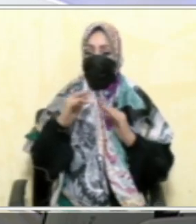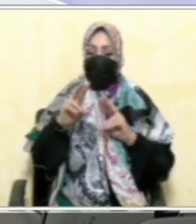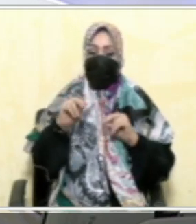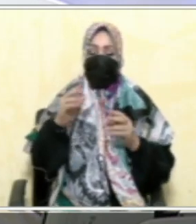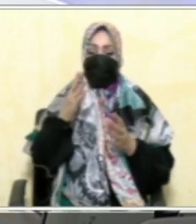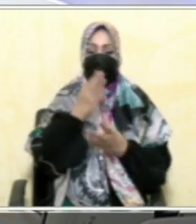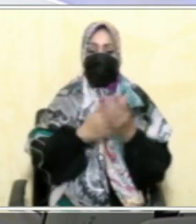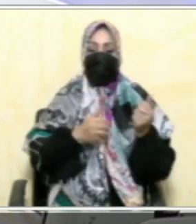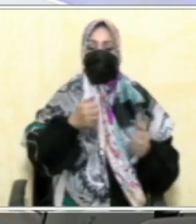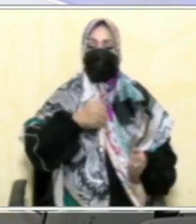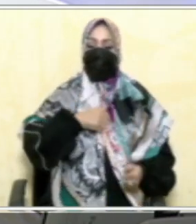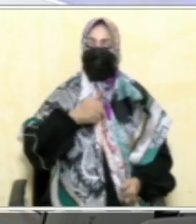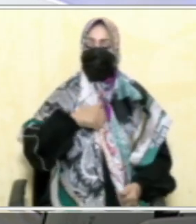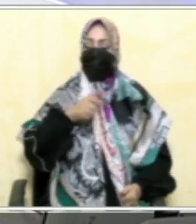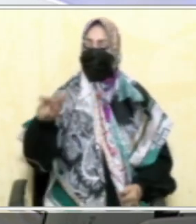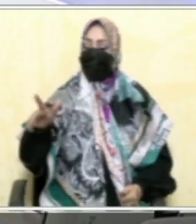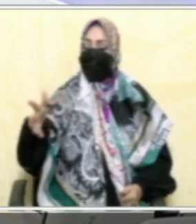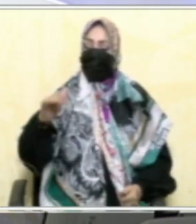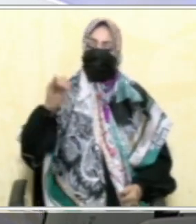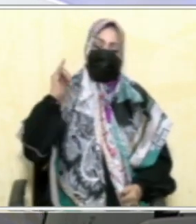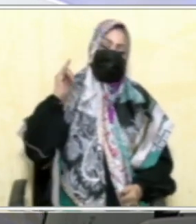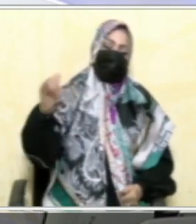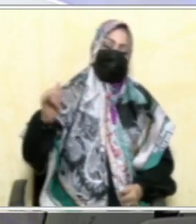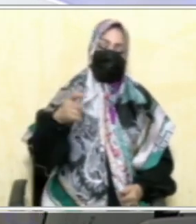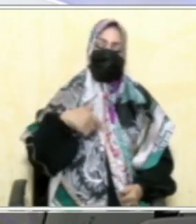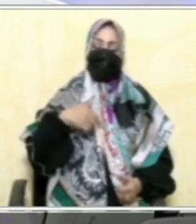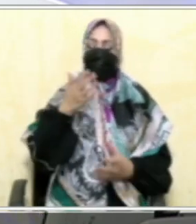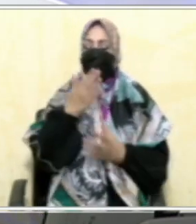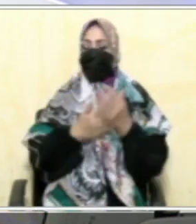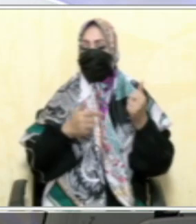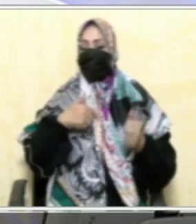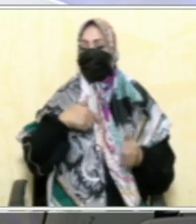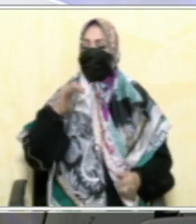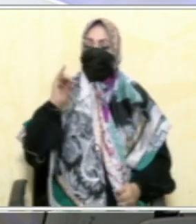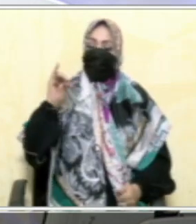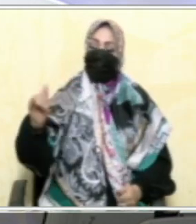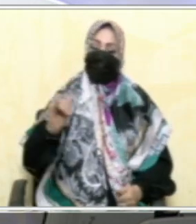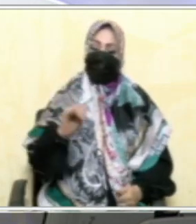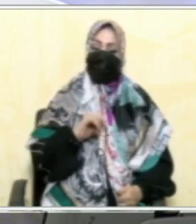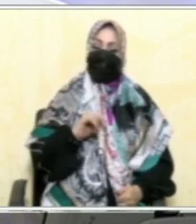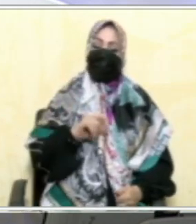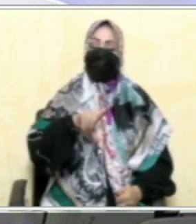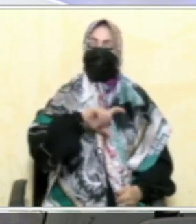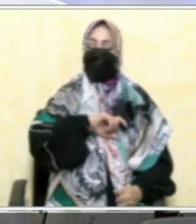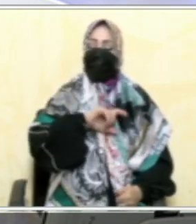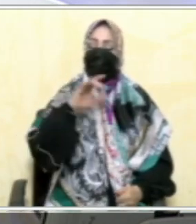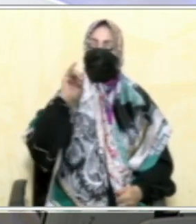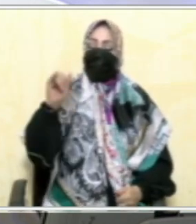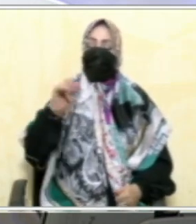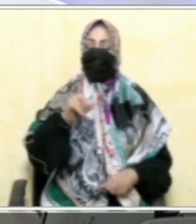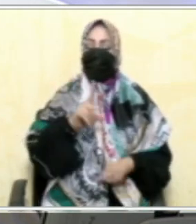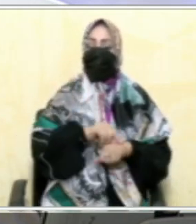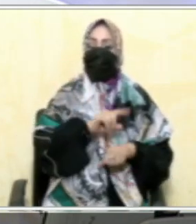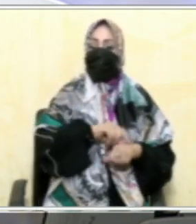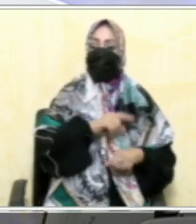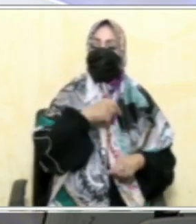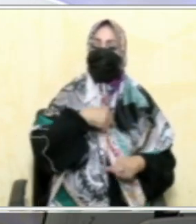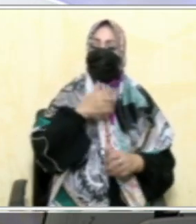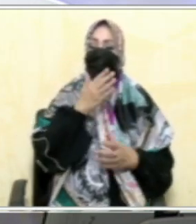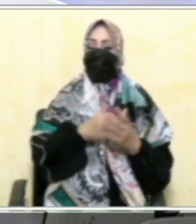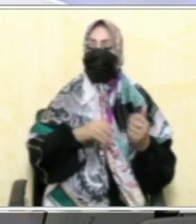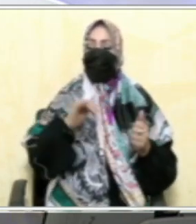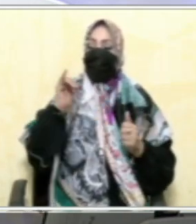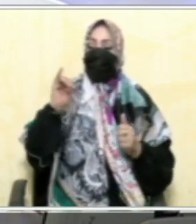أولاد أقاربها وبين باقي الأولاد، يجب عليها أن تتنحى عن الفصول التي فيها أقرباء لها. فإن